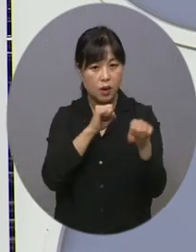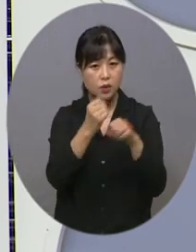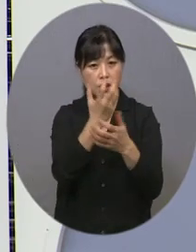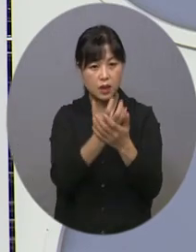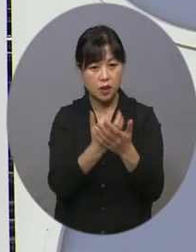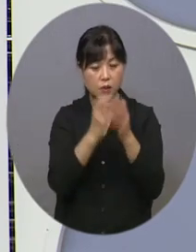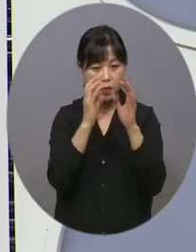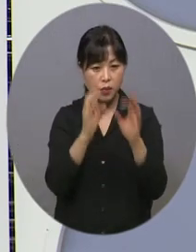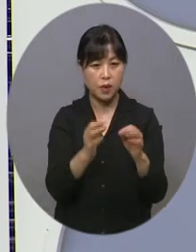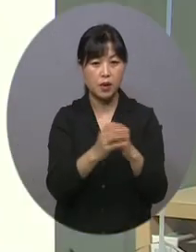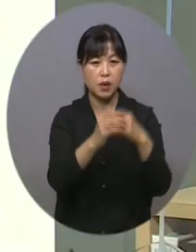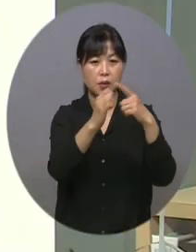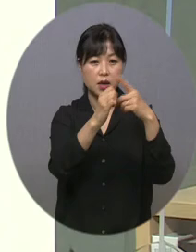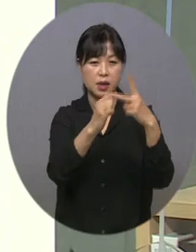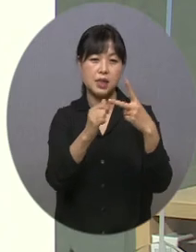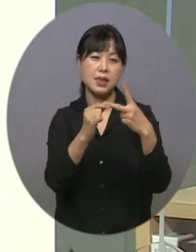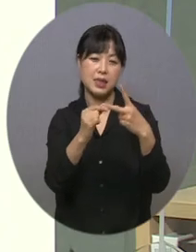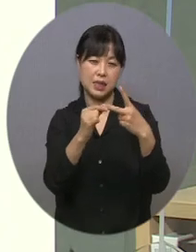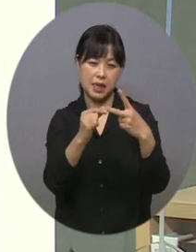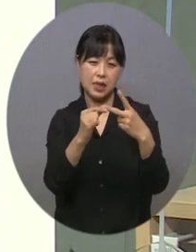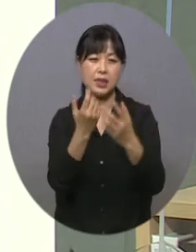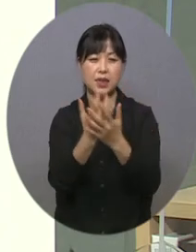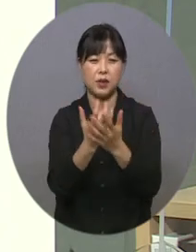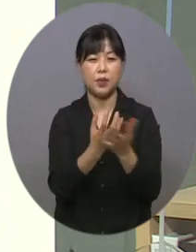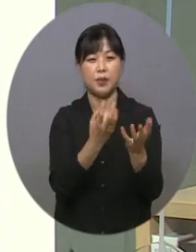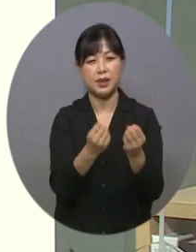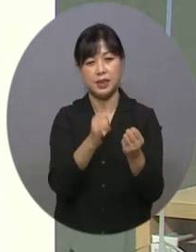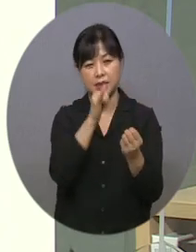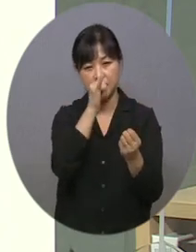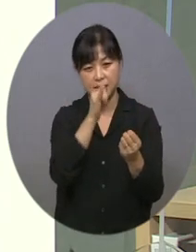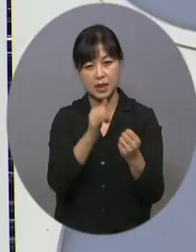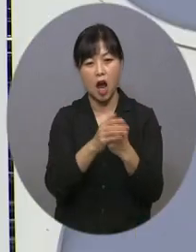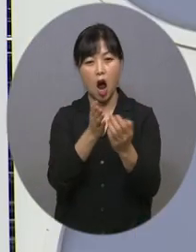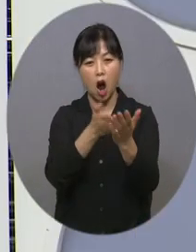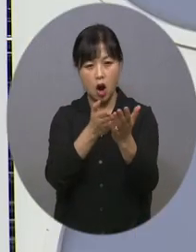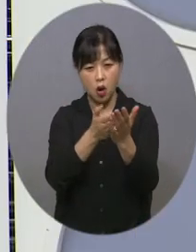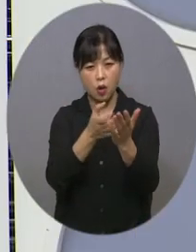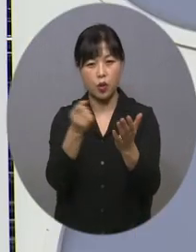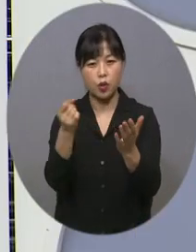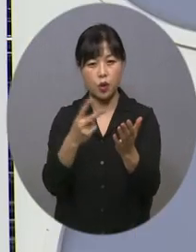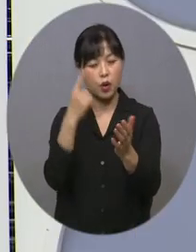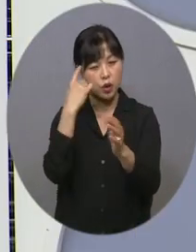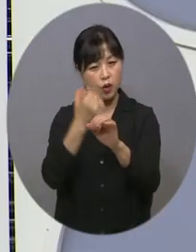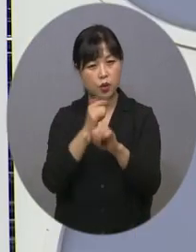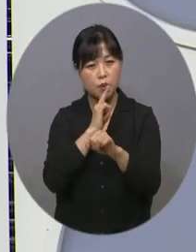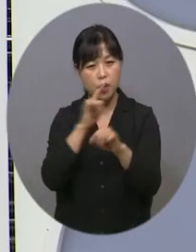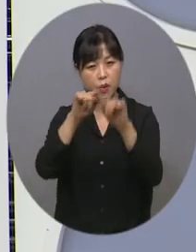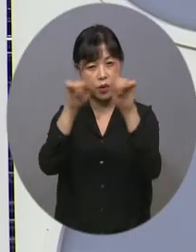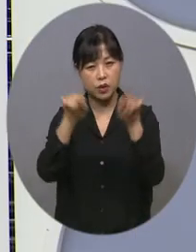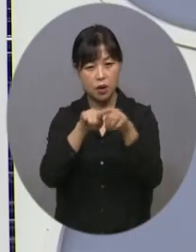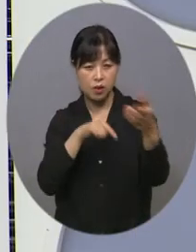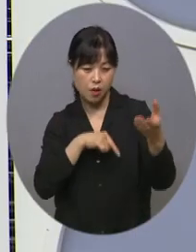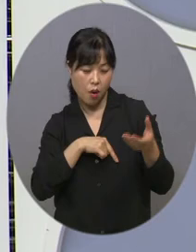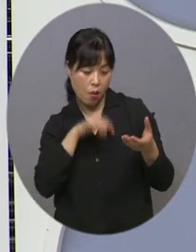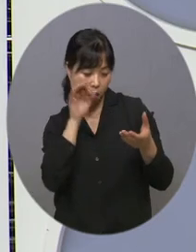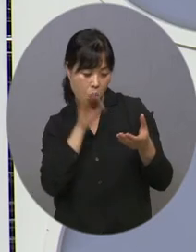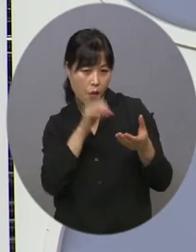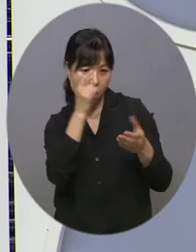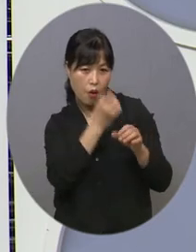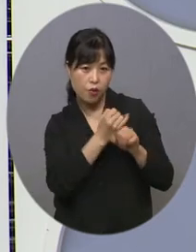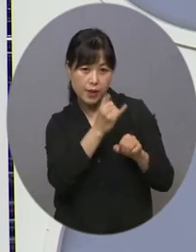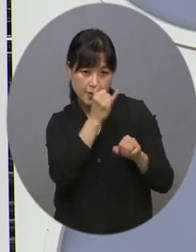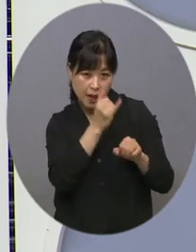대개 이제 2차 자료를 저희가 가지고 가잖아요. 네. 무슨 어디 뭐 언론이나 아니면 뭐 연구 보고서나 이런 걸 보고 하는데